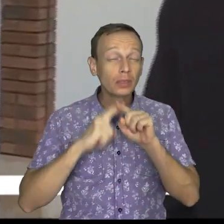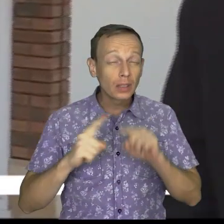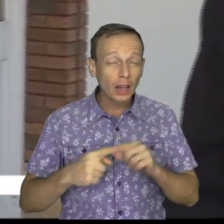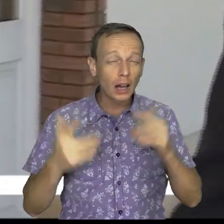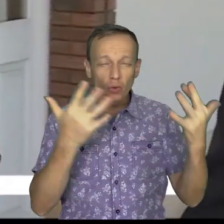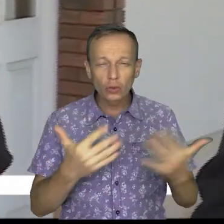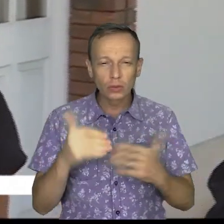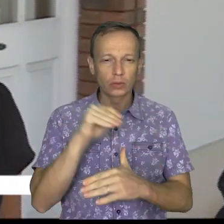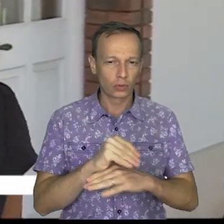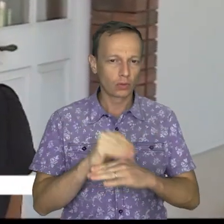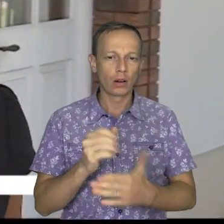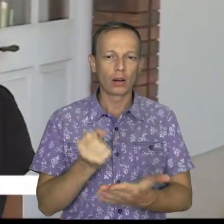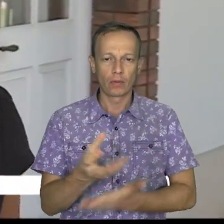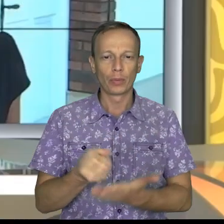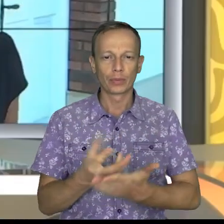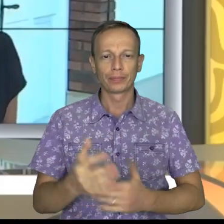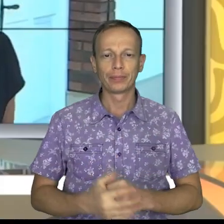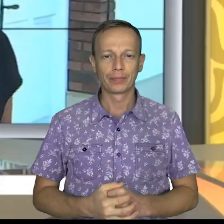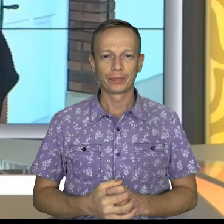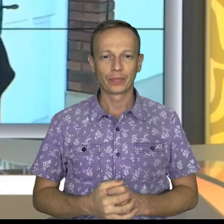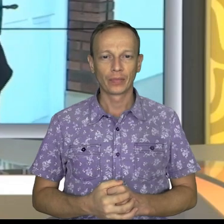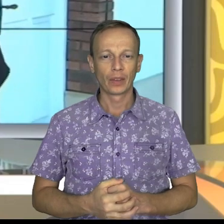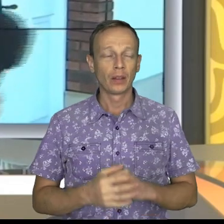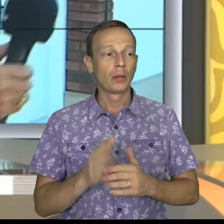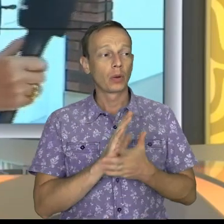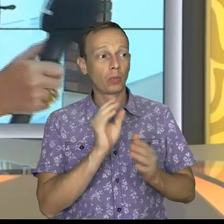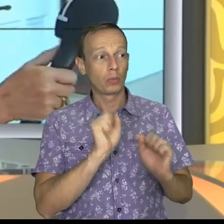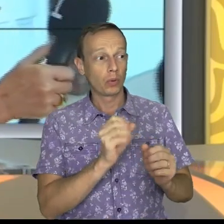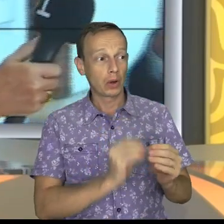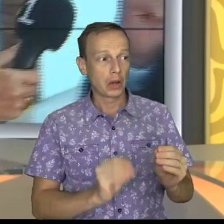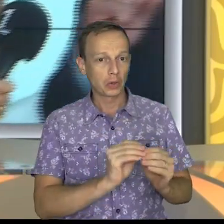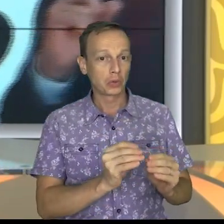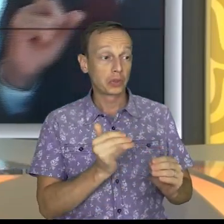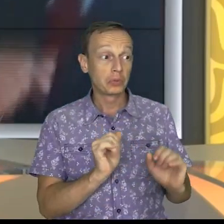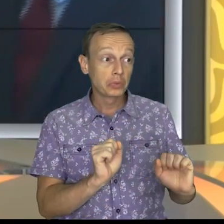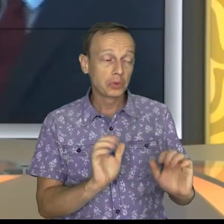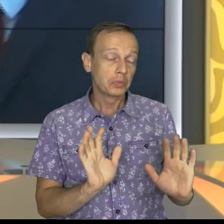développerons tous ces chiffres ce soir dans notre journal télévisé. Je vais terminer, si vous permettez.